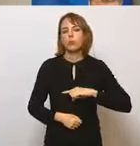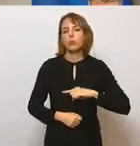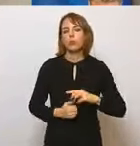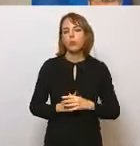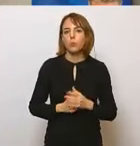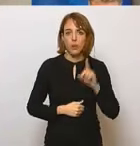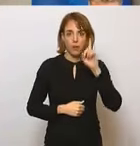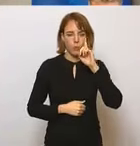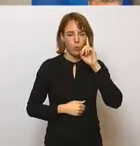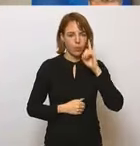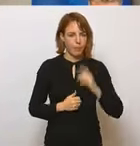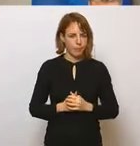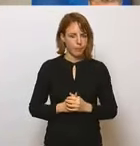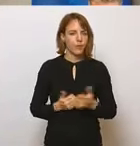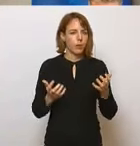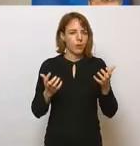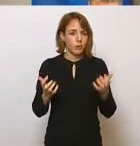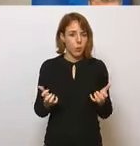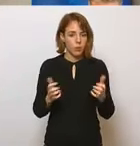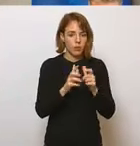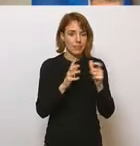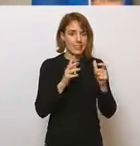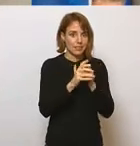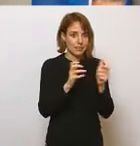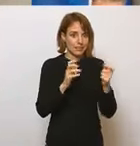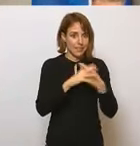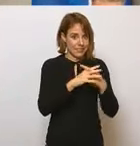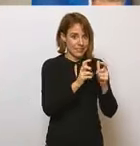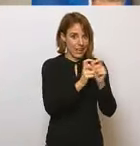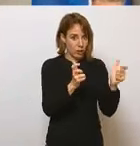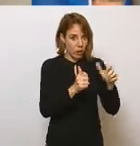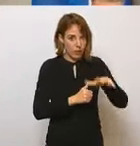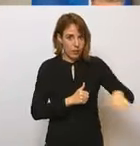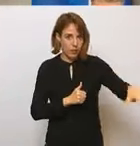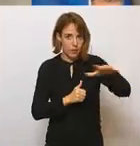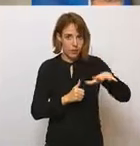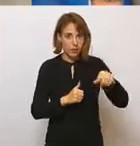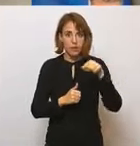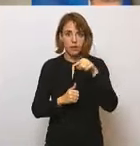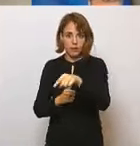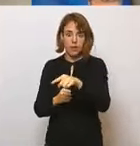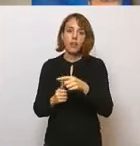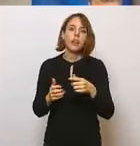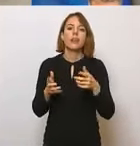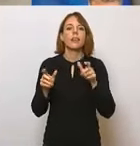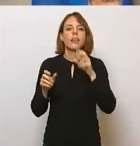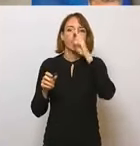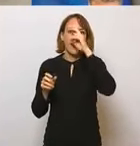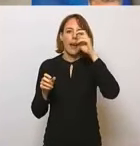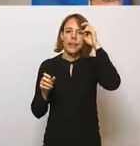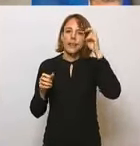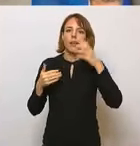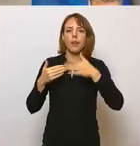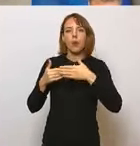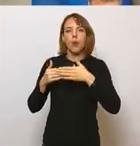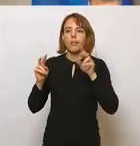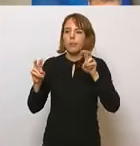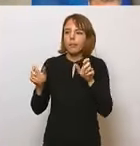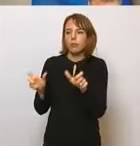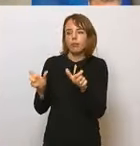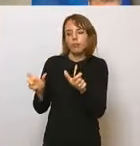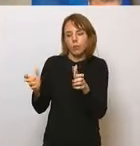de rééquilibrer les relations entre start-up et ce qu'on appelle aujourd'hui les gatekeepers. Plus concrètement, nous,